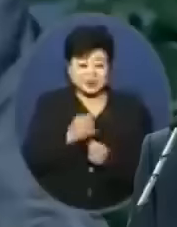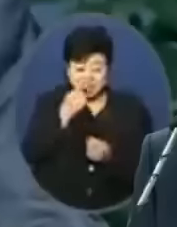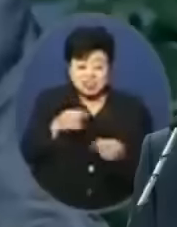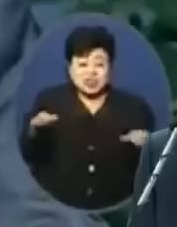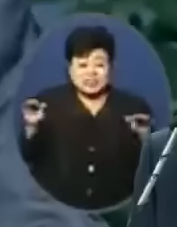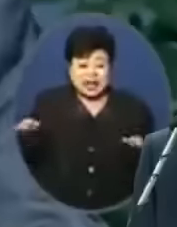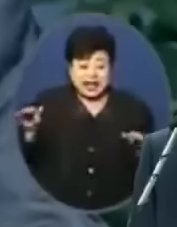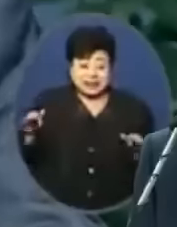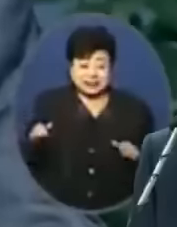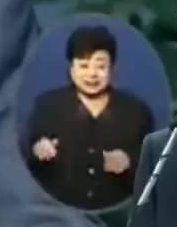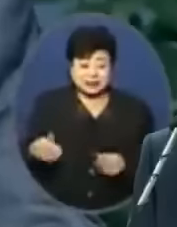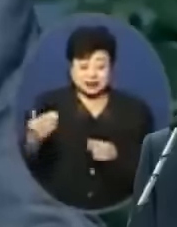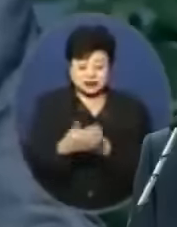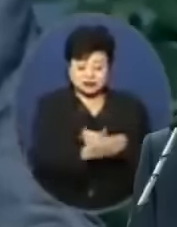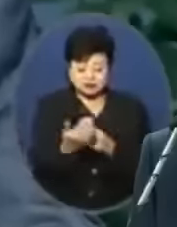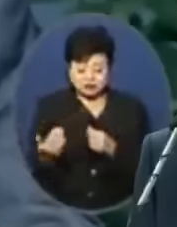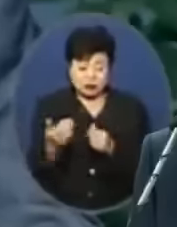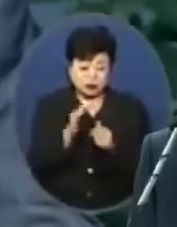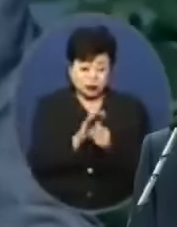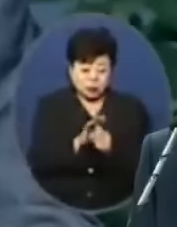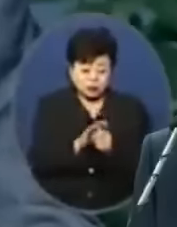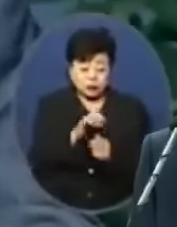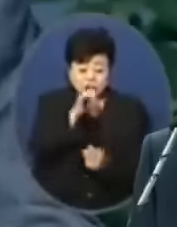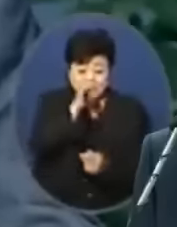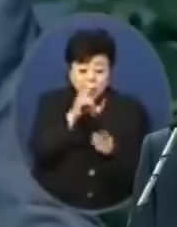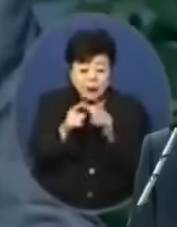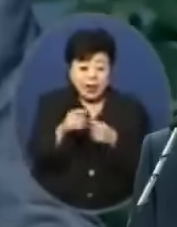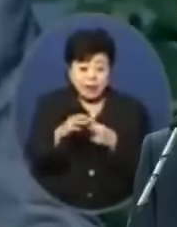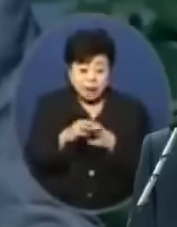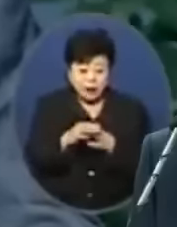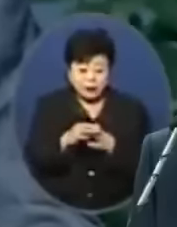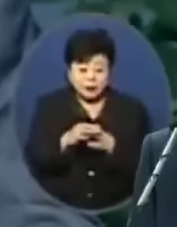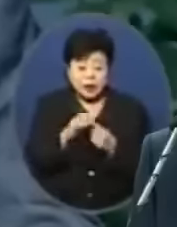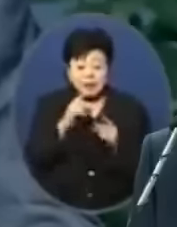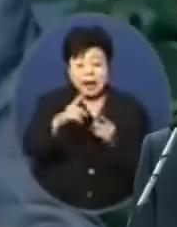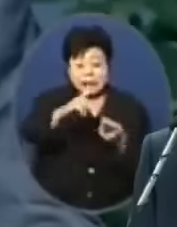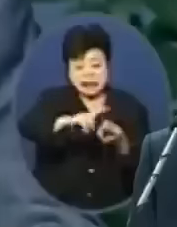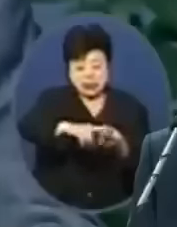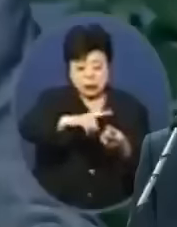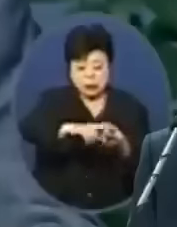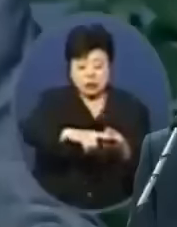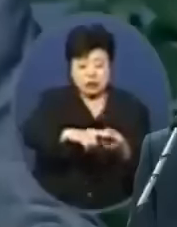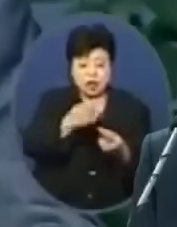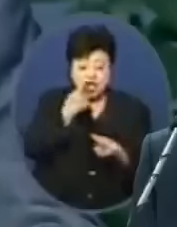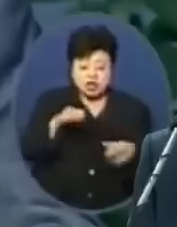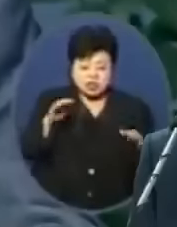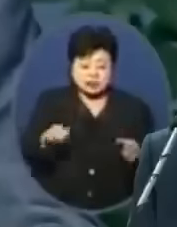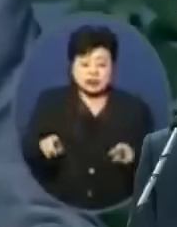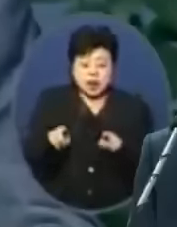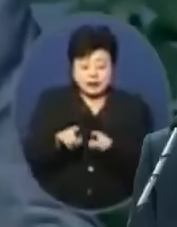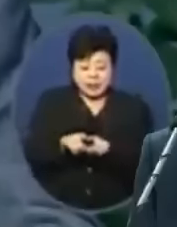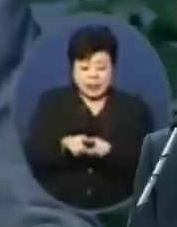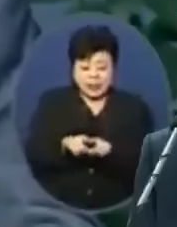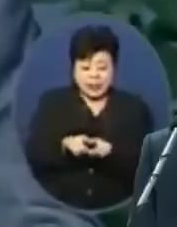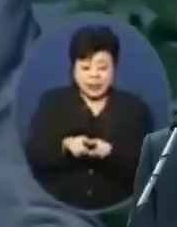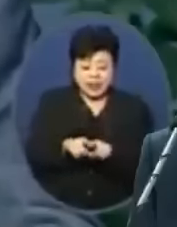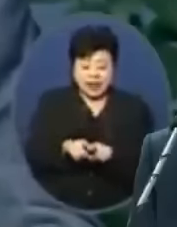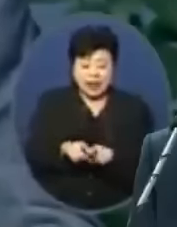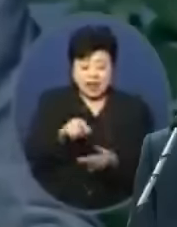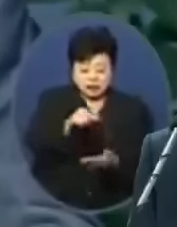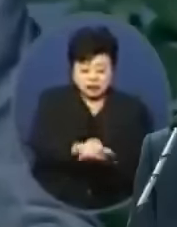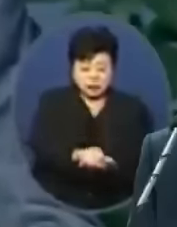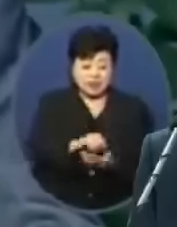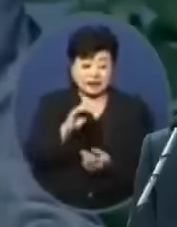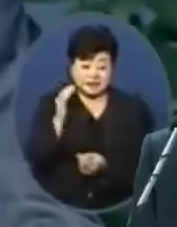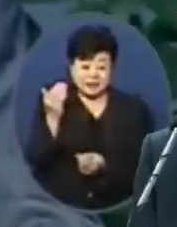천사들이 우리를 첩첩이 둘러서 있다고 말하면 그 말씀이 천사들과 더불어서 여러분을 점령하는